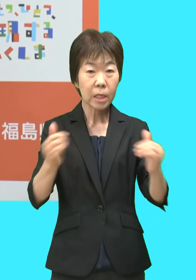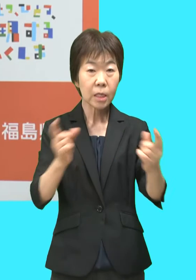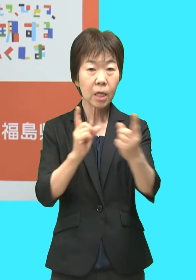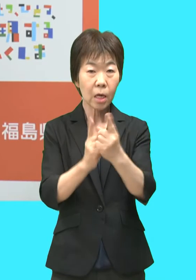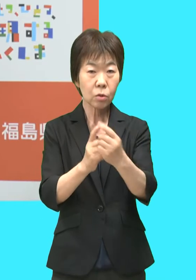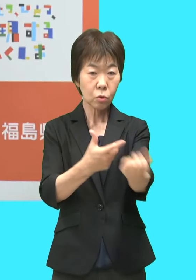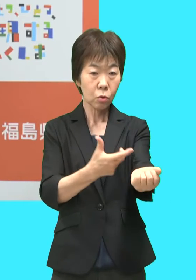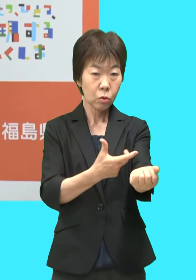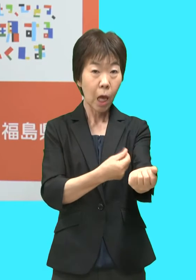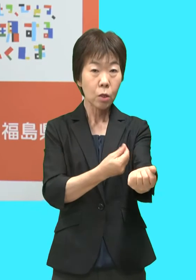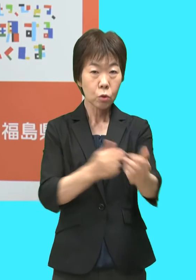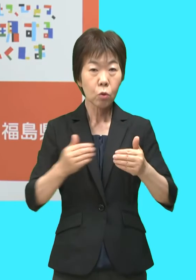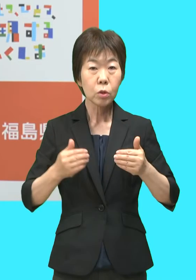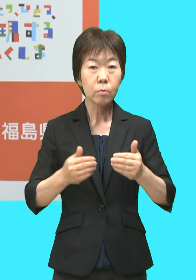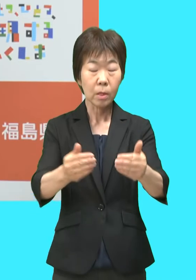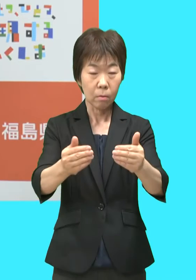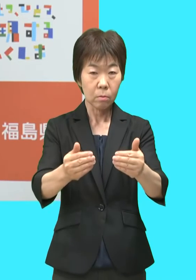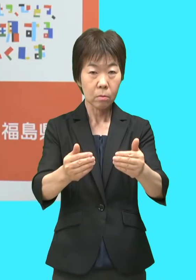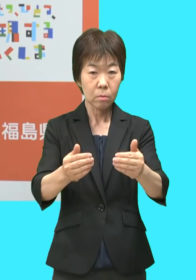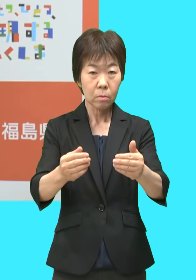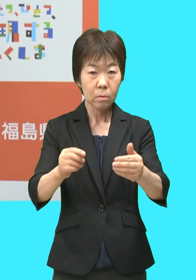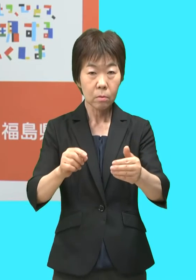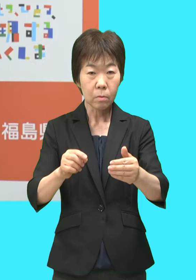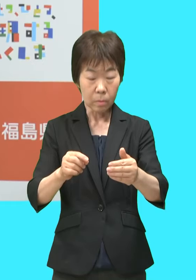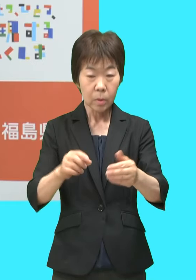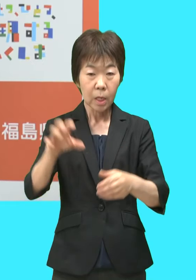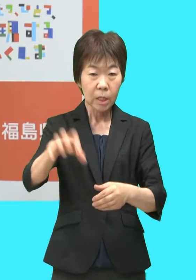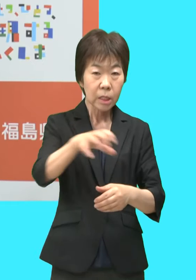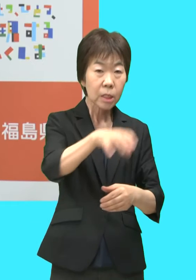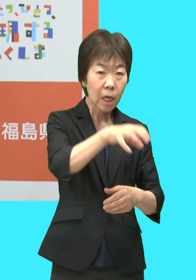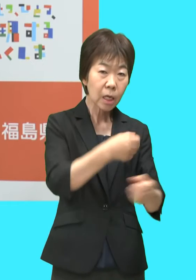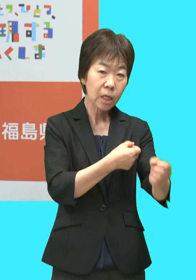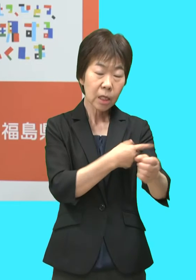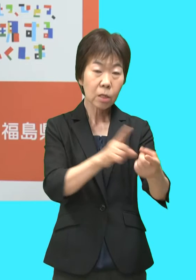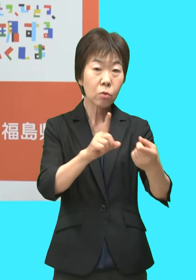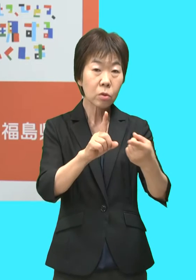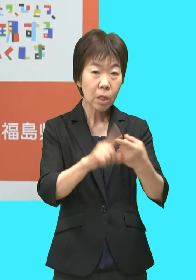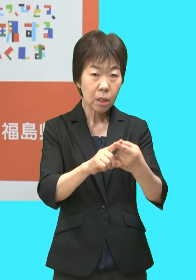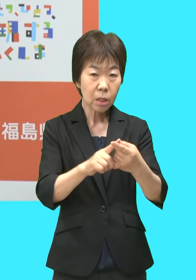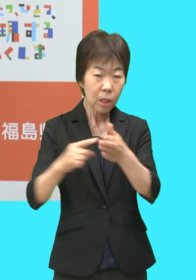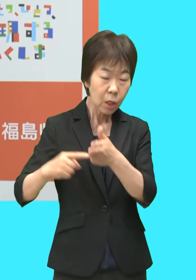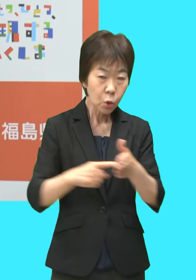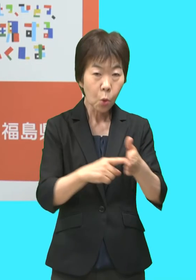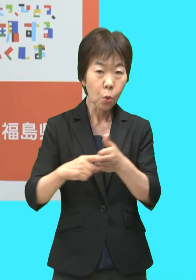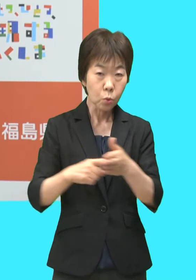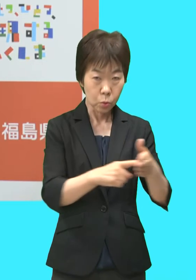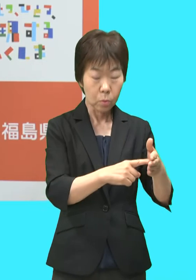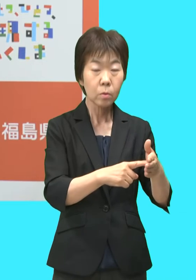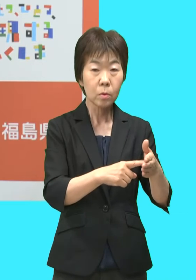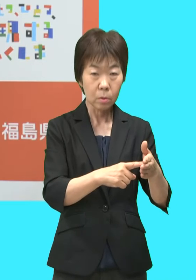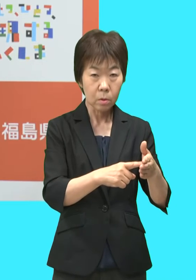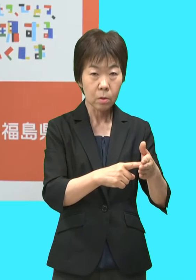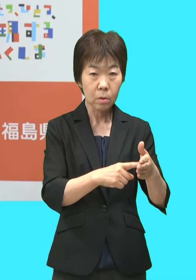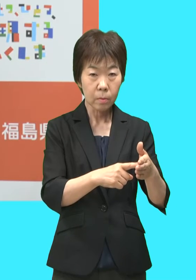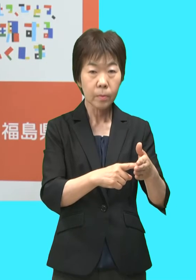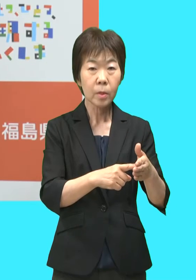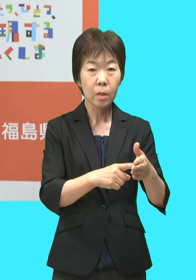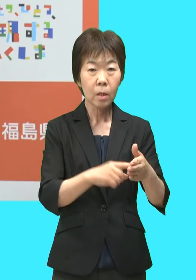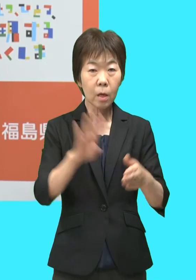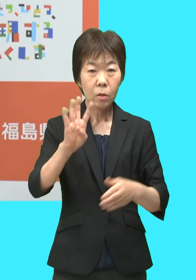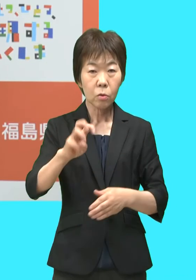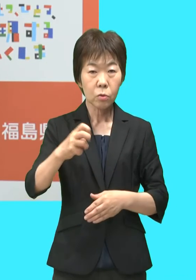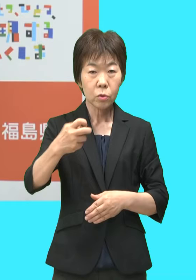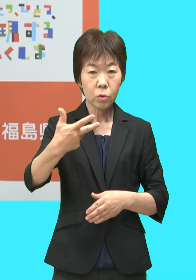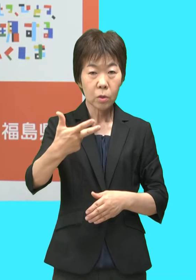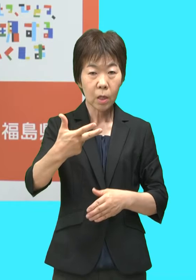進めているんですが、各自治体が非常に積極的に努力をしておられます。でご承知のとおり47の